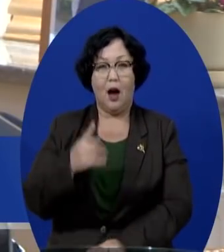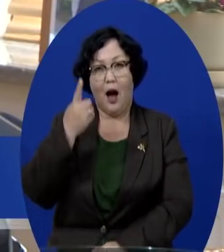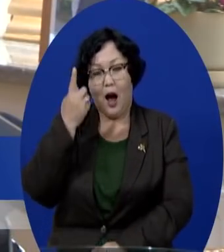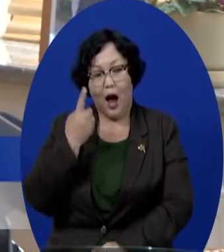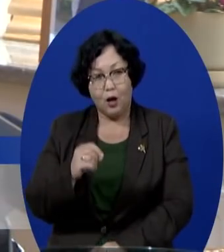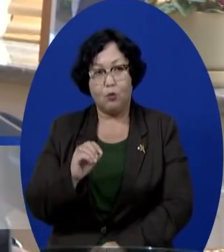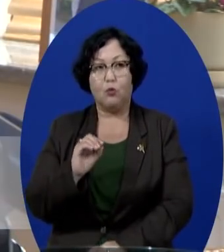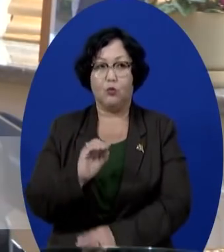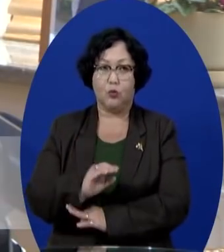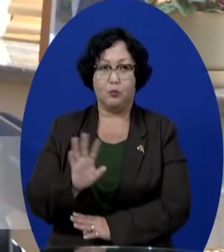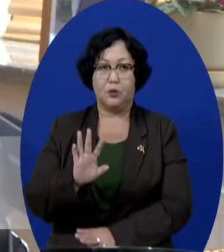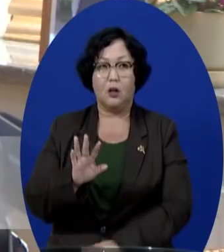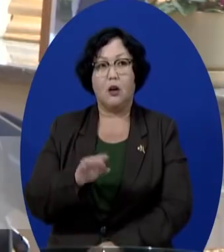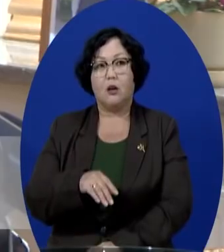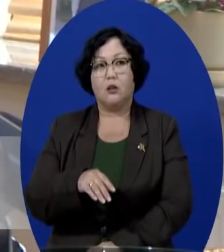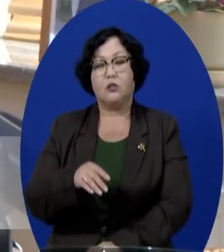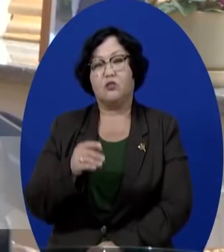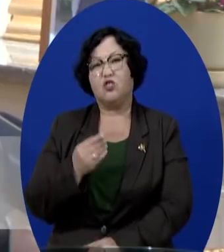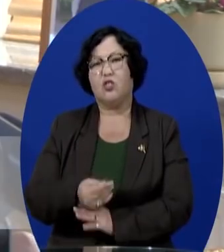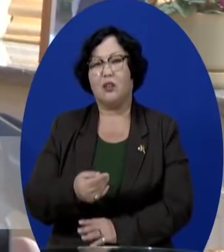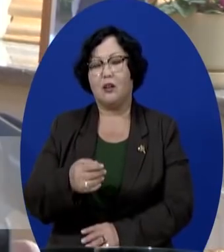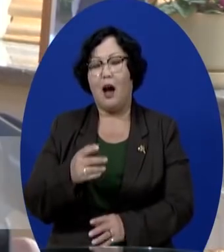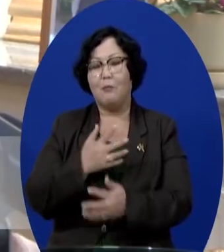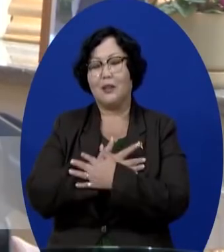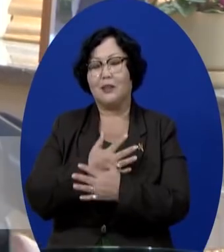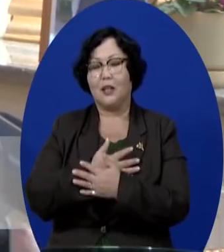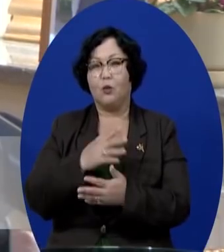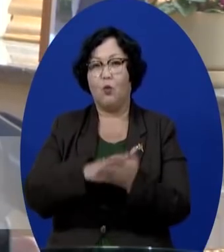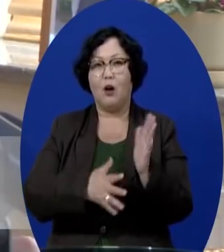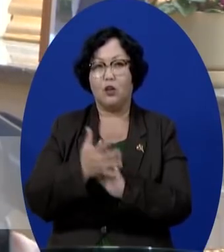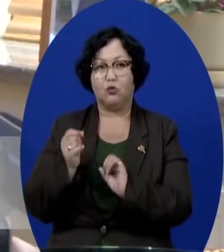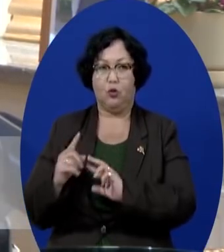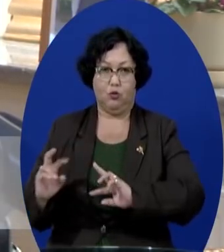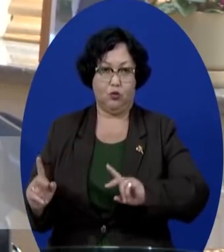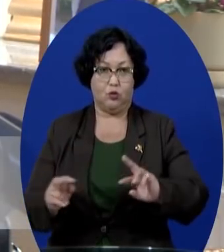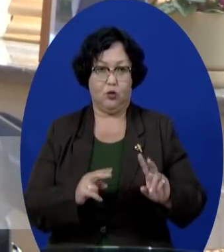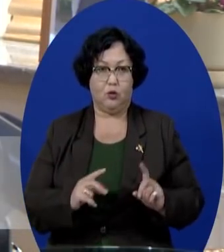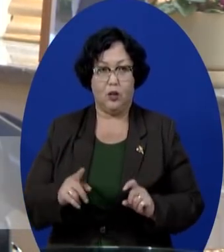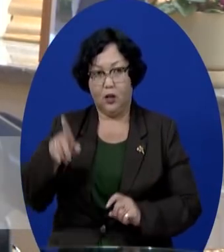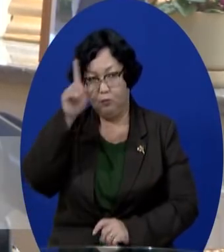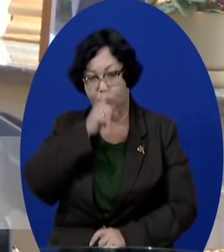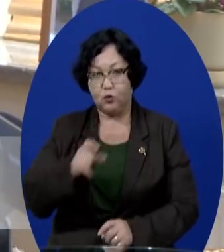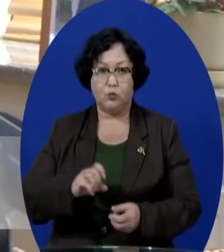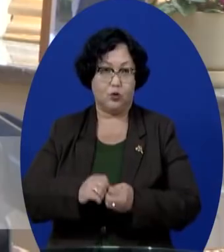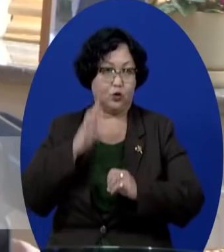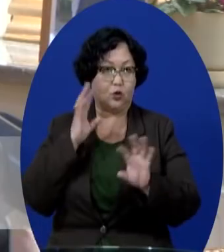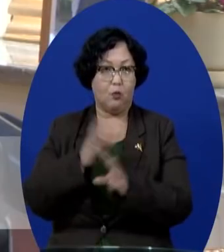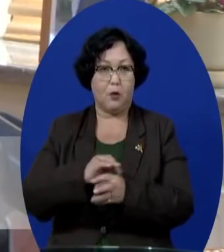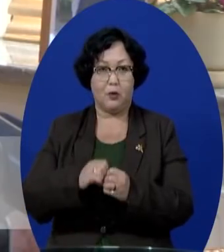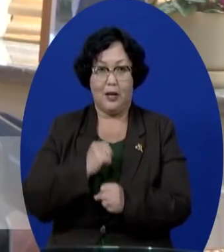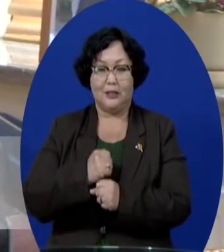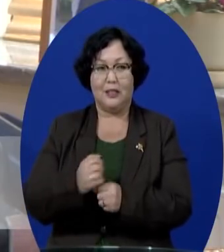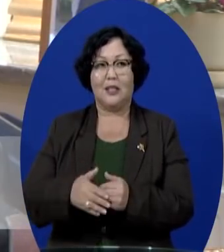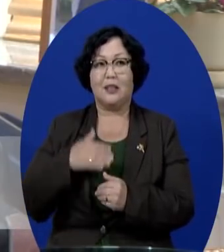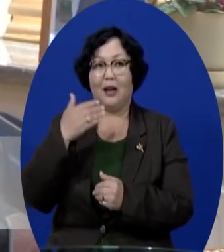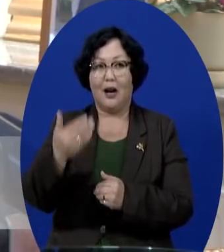30 хоног амардаг бол 15 20 хоногийн ч юм уу гэж өгч амрах ийм ажлуудыг бол нэлээд эрчимтэй зохион байгуулчихна. Ангиснэр бид нар нөгөө